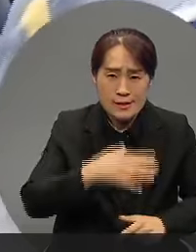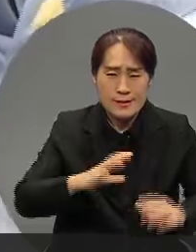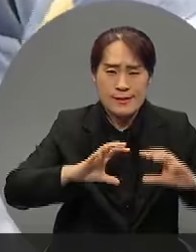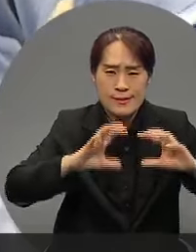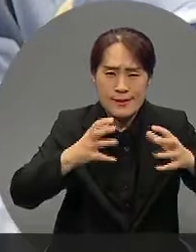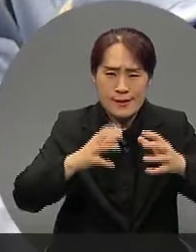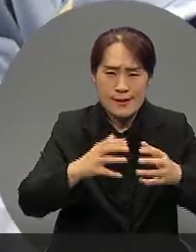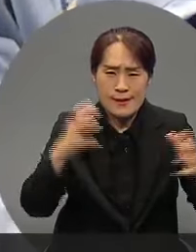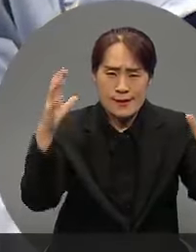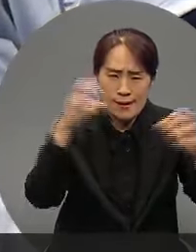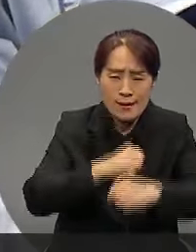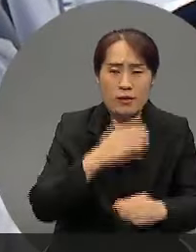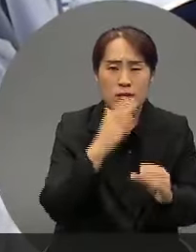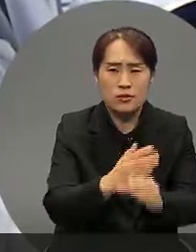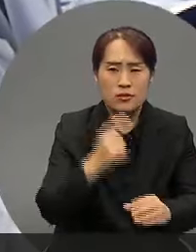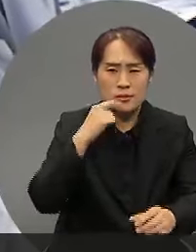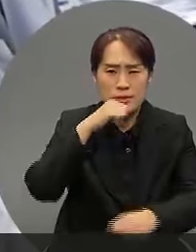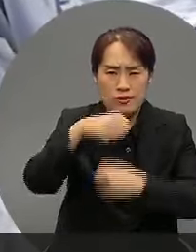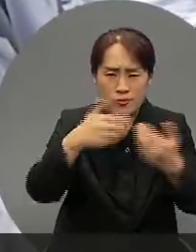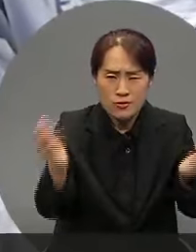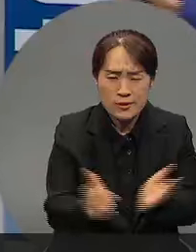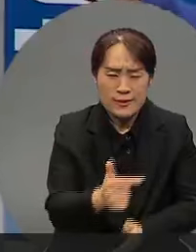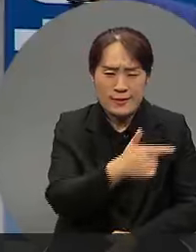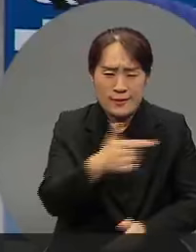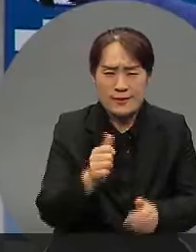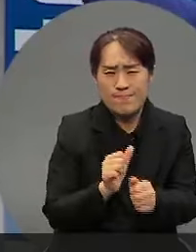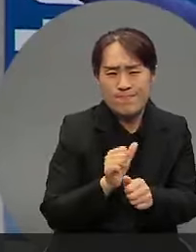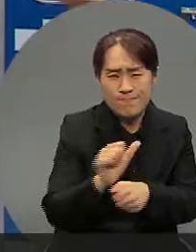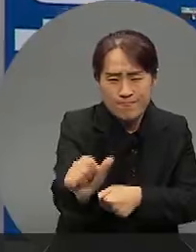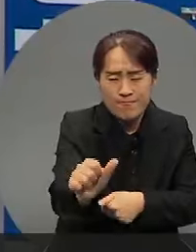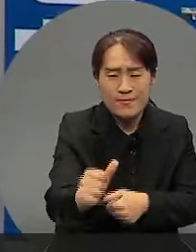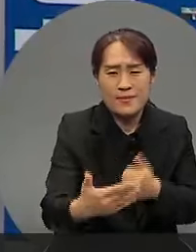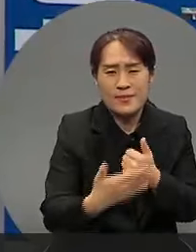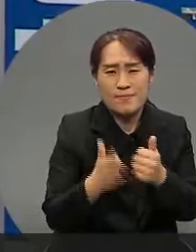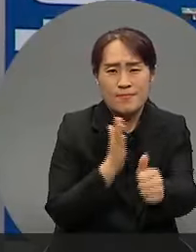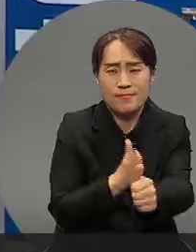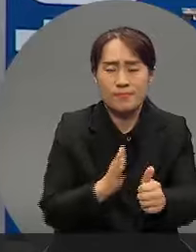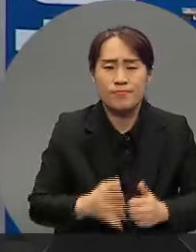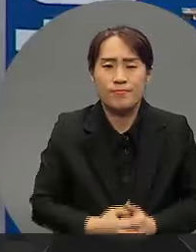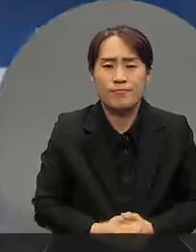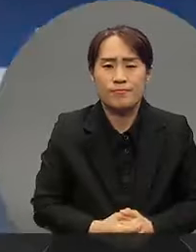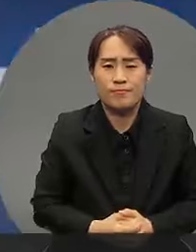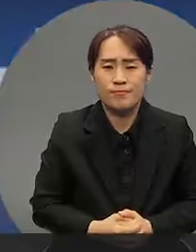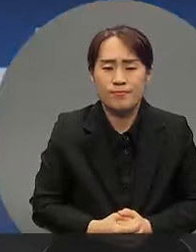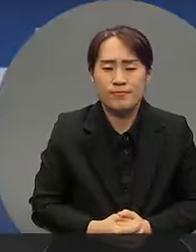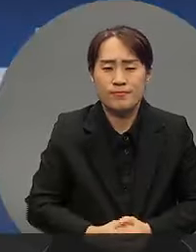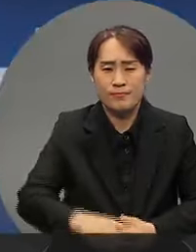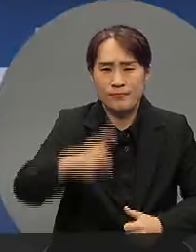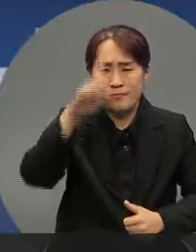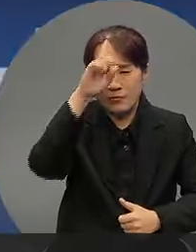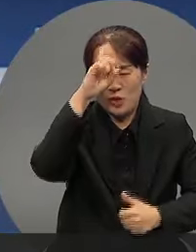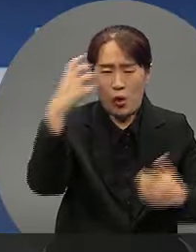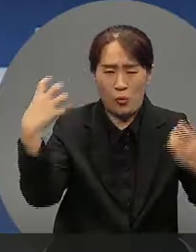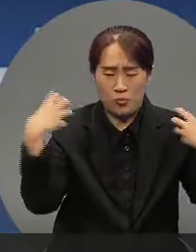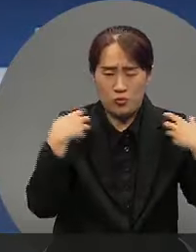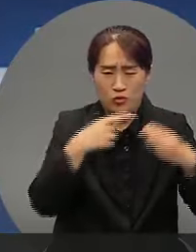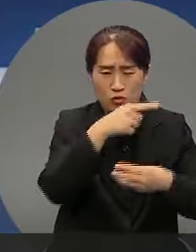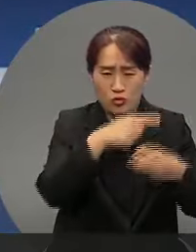무너지고 있다며 민주당이 압승을 거둘 수 있게 해달라고 호소했습니다. 윤석열 정부